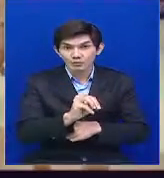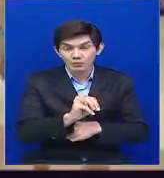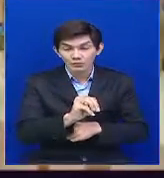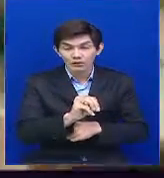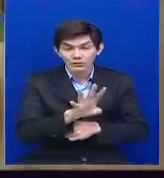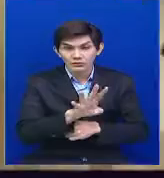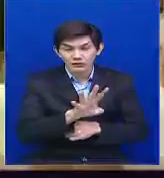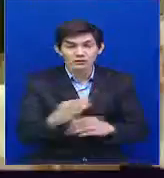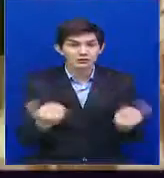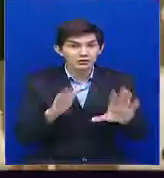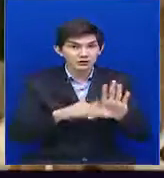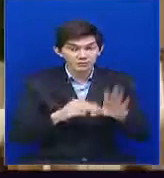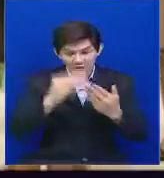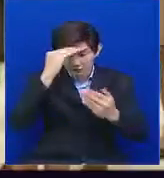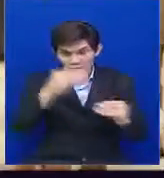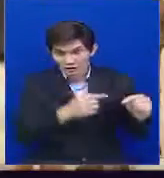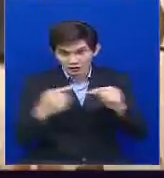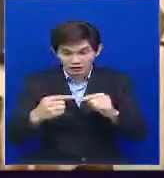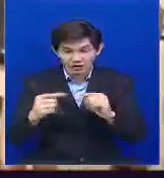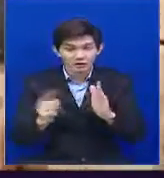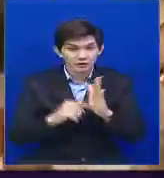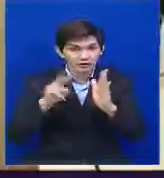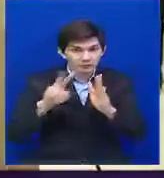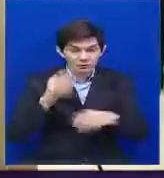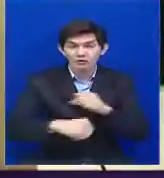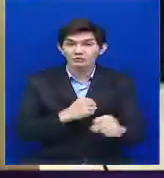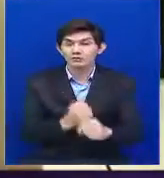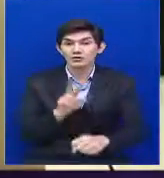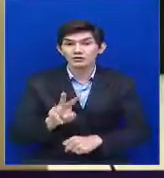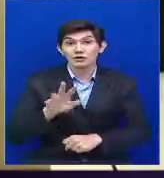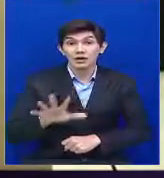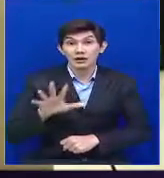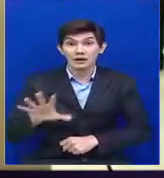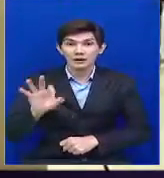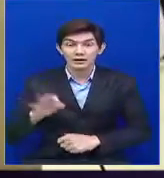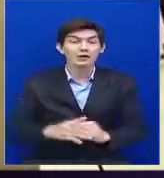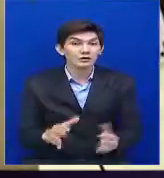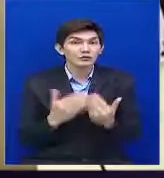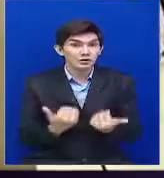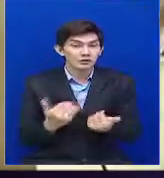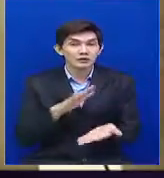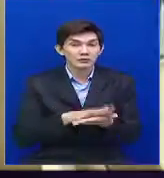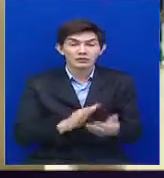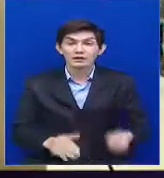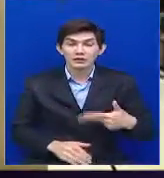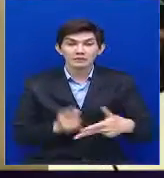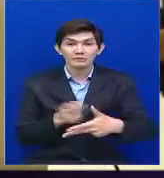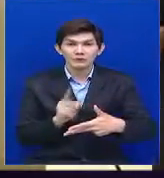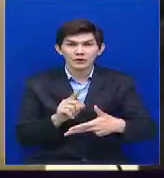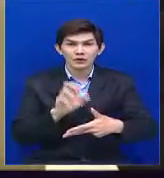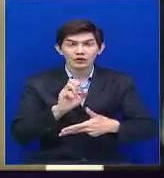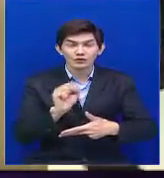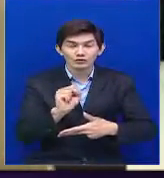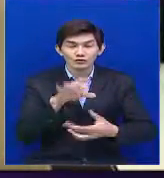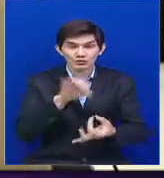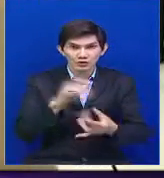ที่4เพื่อศึกษาต่อในภาคเรียนที่2ปีการศึกษา2559ใน3โรงเรียนคือโรงเรียนสุโขทัย